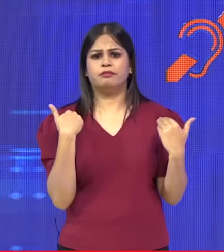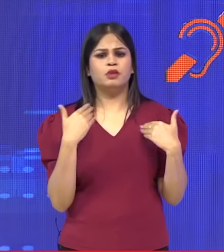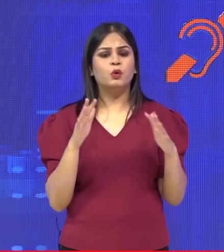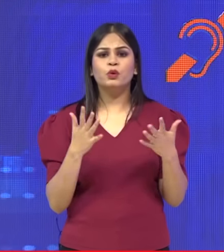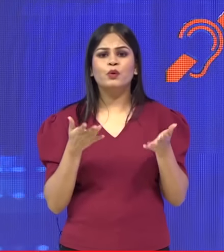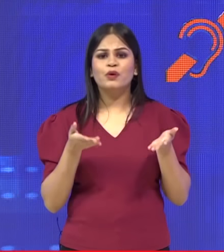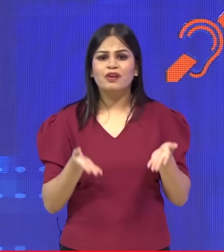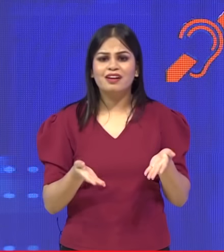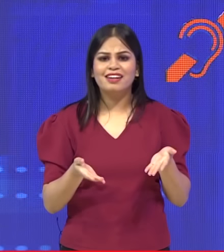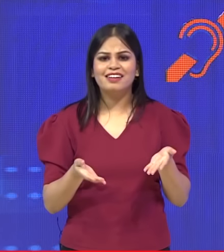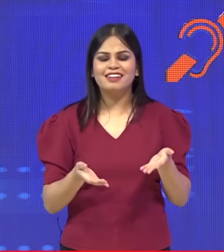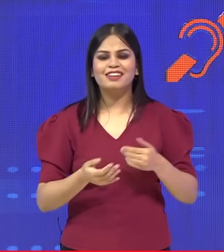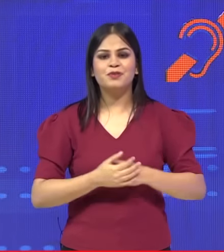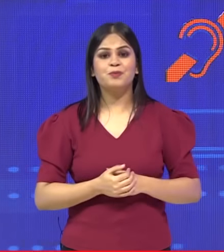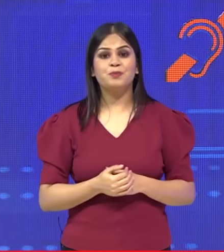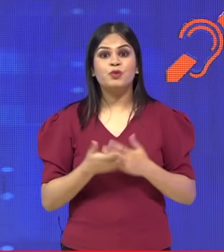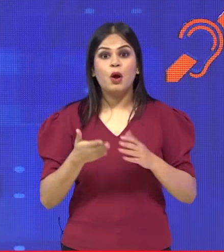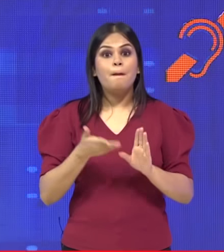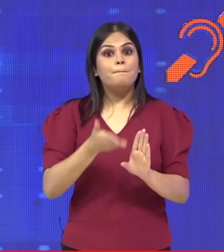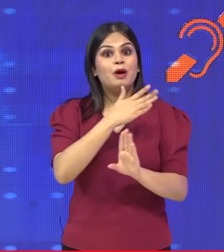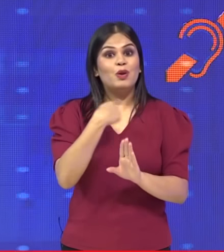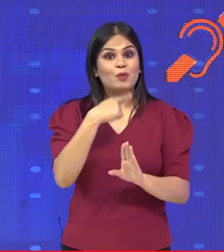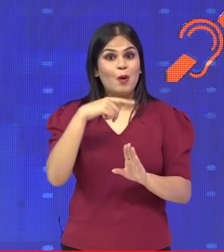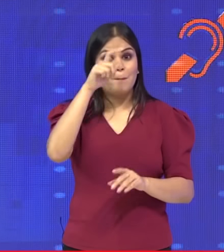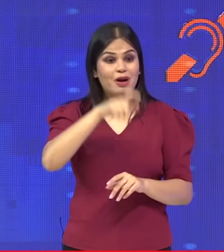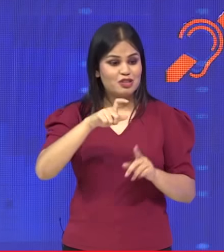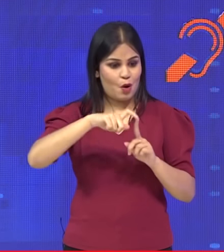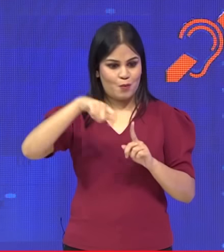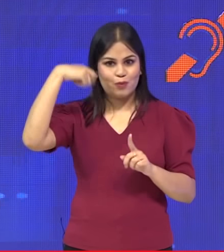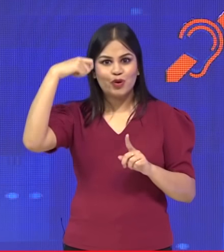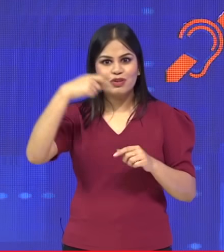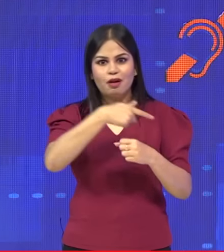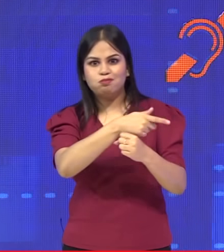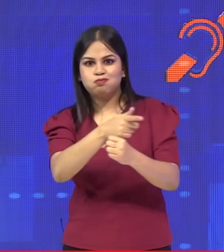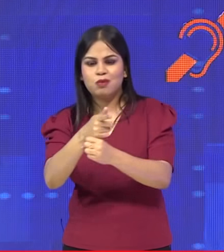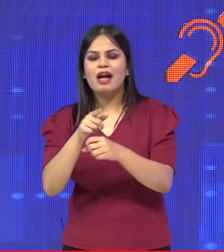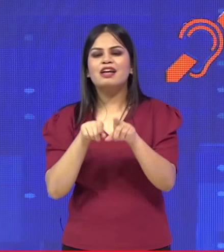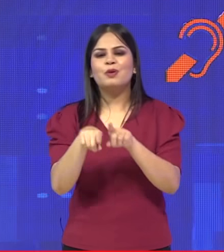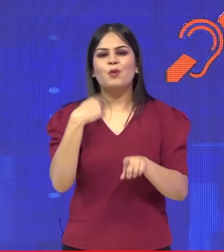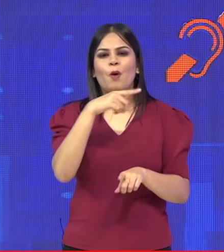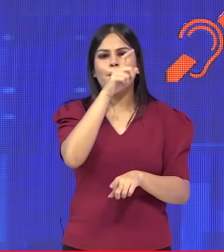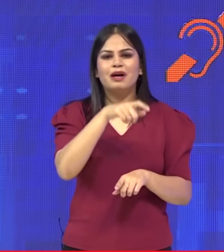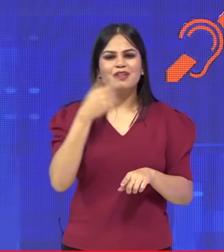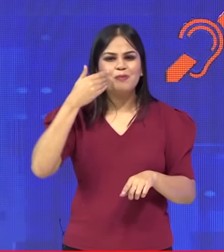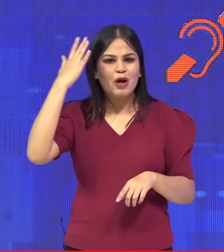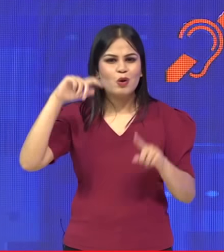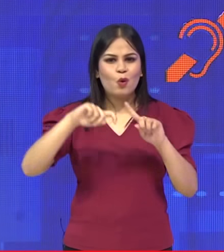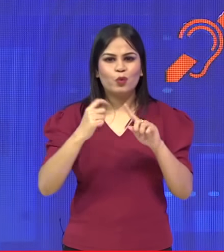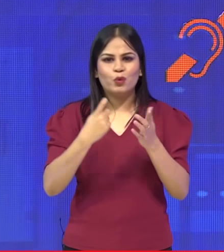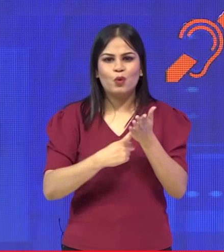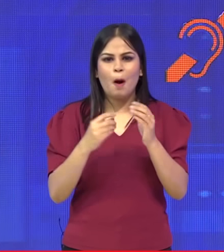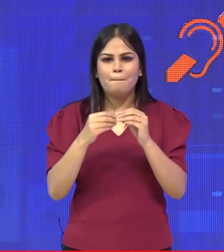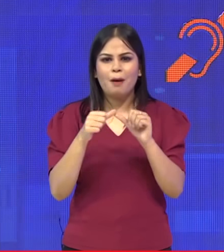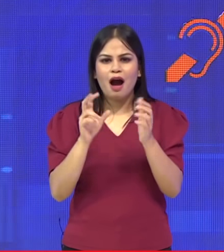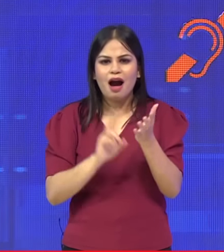जो मेरे जो पहले के प्रोड्यूसर्स हैं जैसे की अभी कैंट है जिन्होंने कुर्बान बनाई मेरे साथ शादी करके